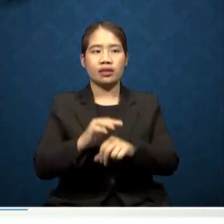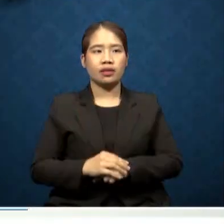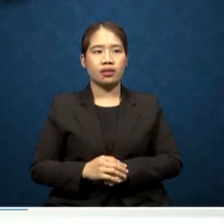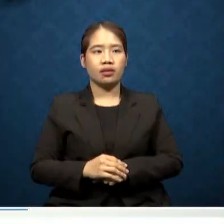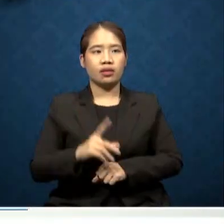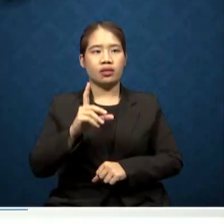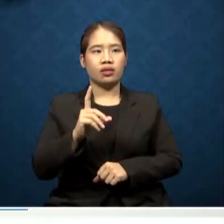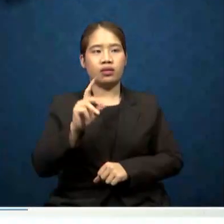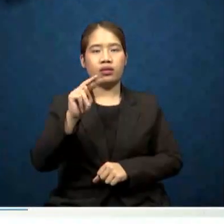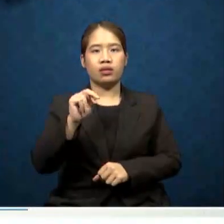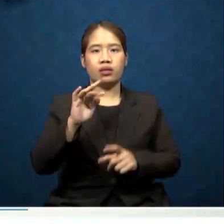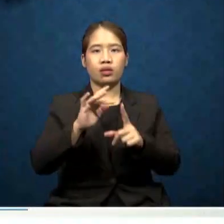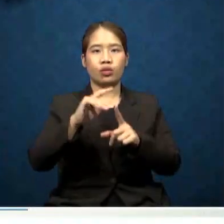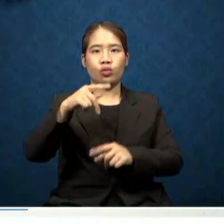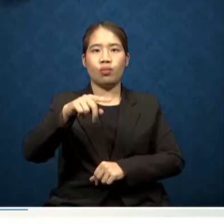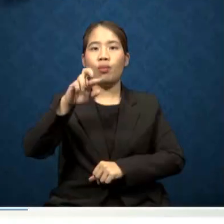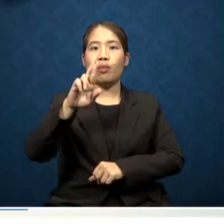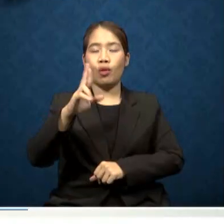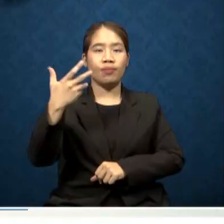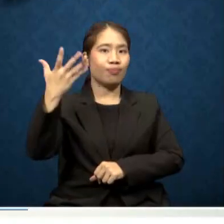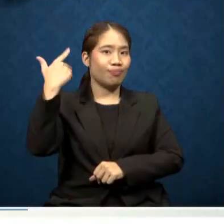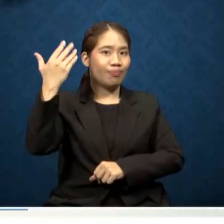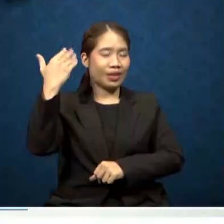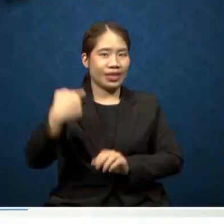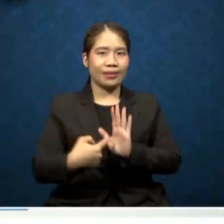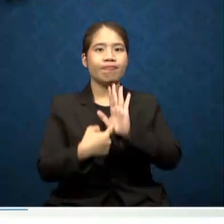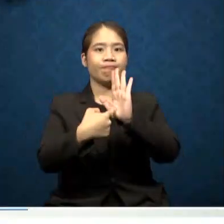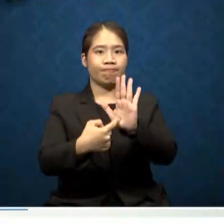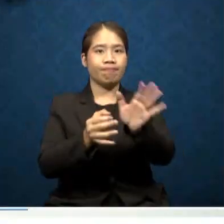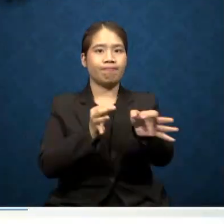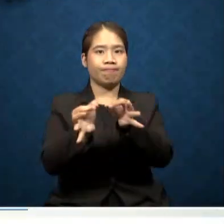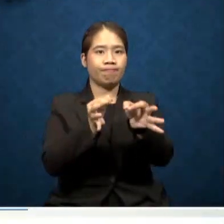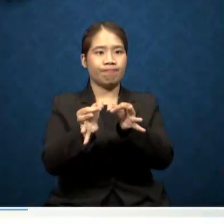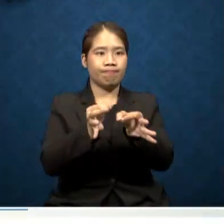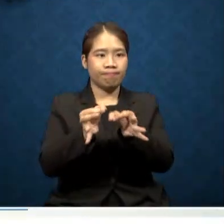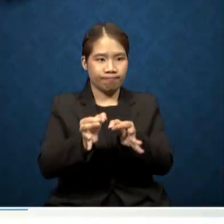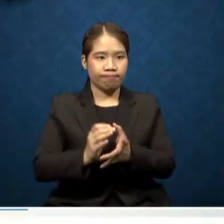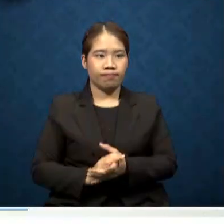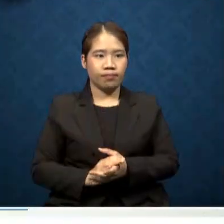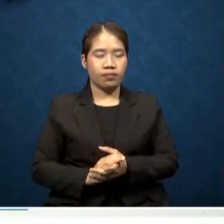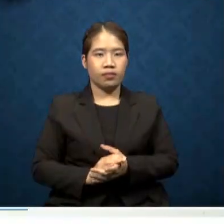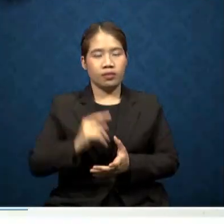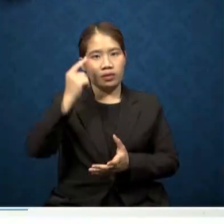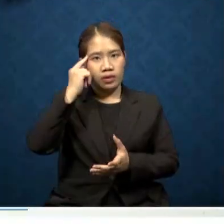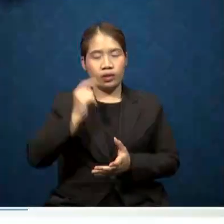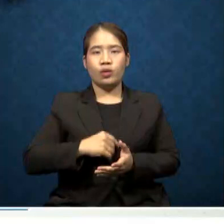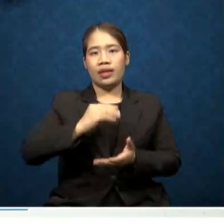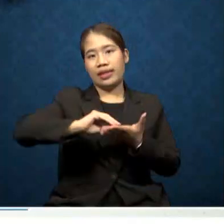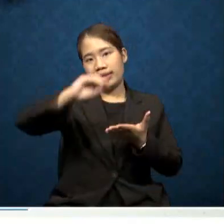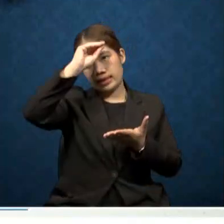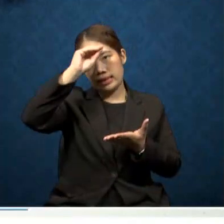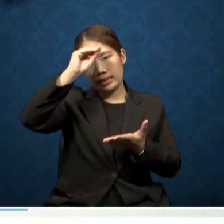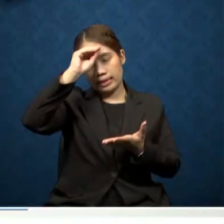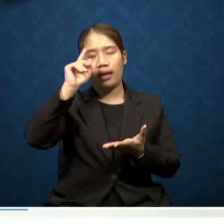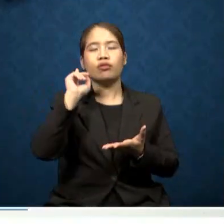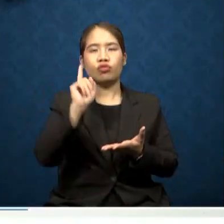ดนุพรอรุณรัตน์ท่านได้นะชี้แจงได้พูดคุยว่านะการศึกษาต้องนะ